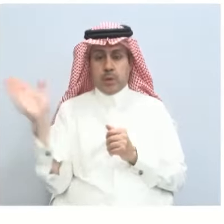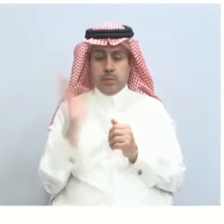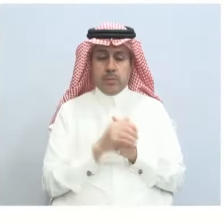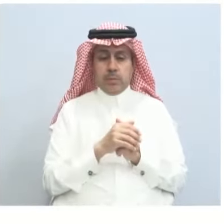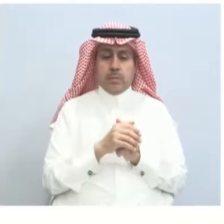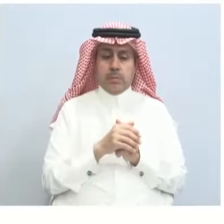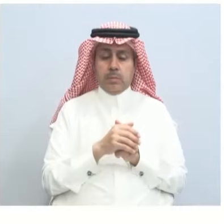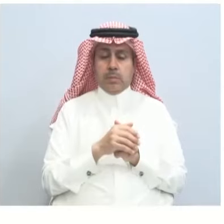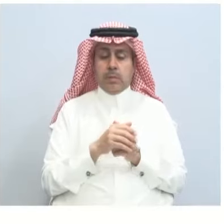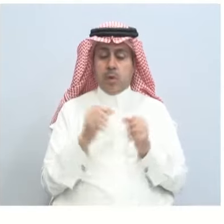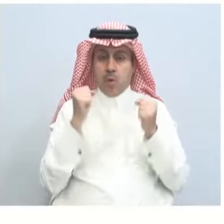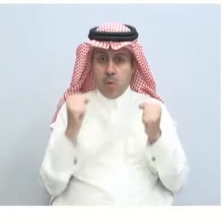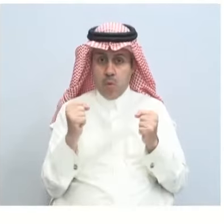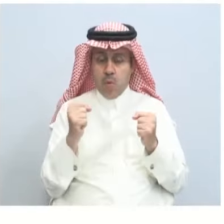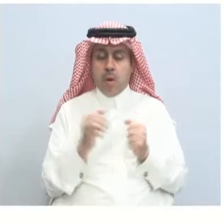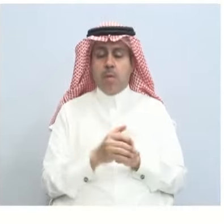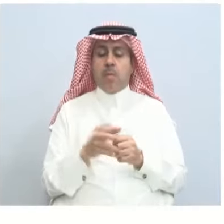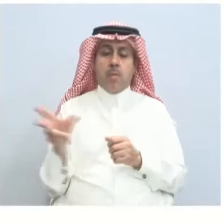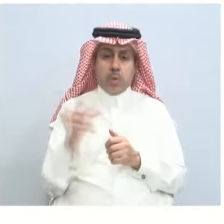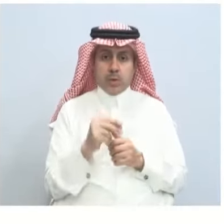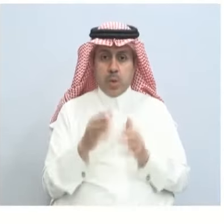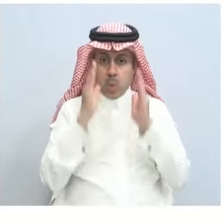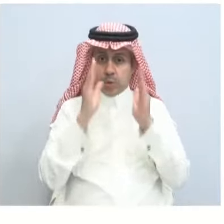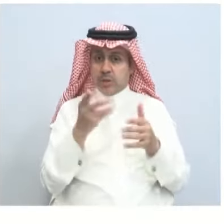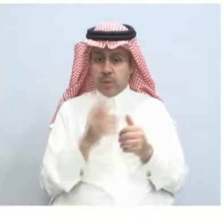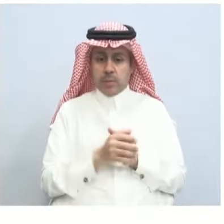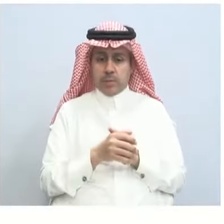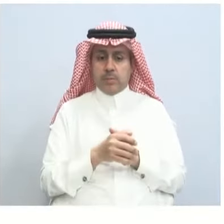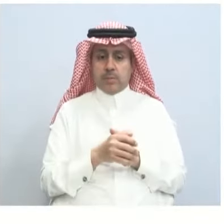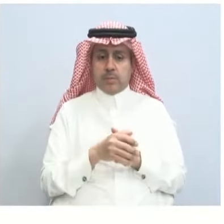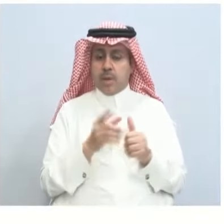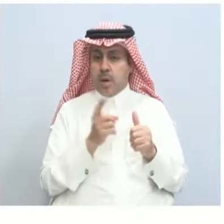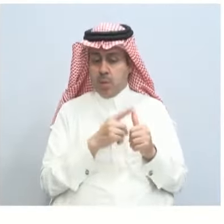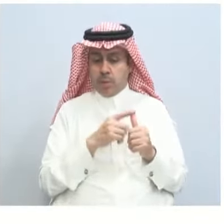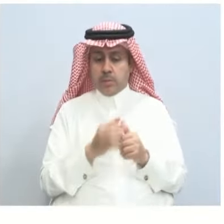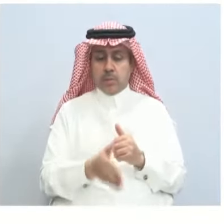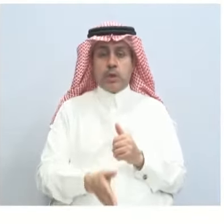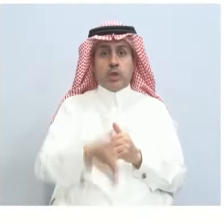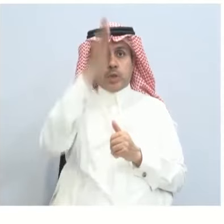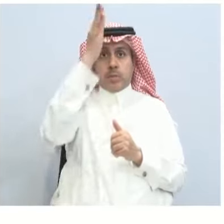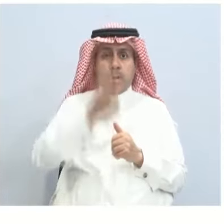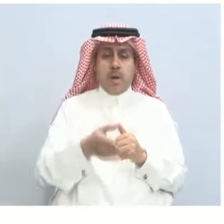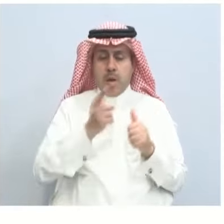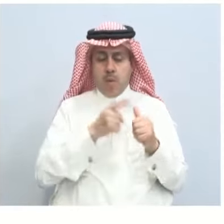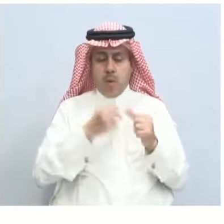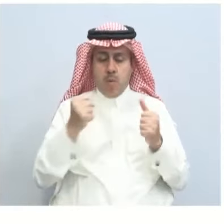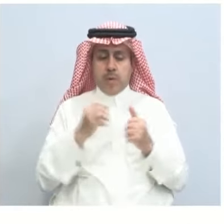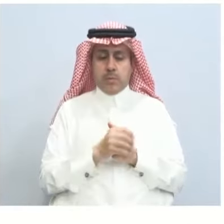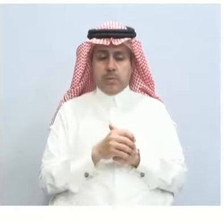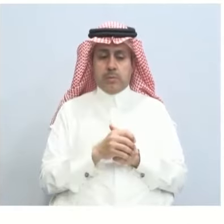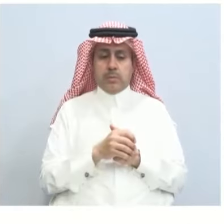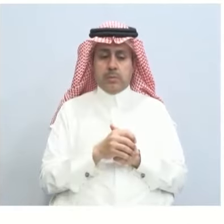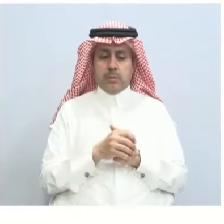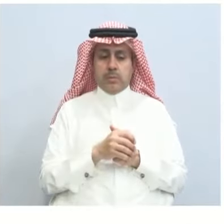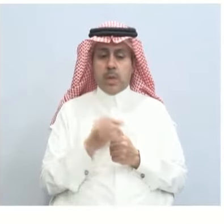القوه المحصله واتجاهها طبعا انا سابدا القوه الاولى باتجاه الشمال هذا اتجاه الشمال